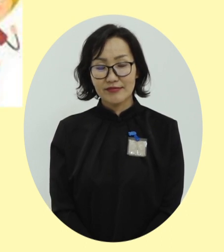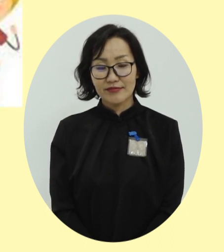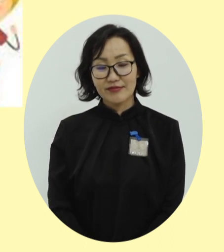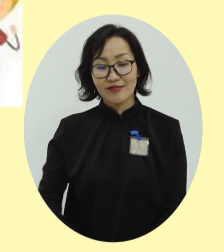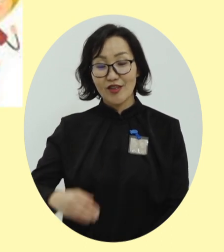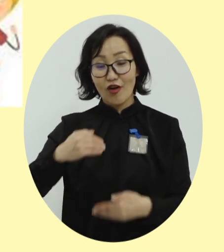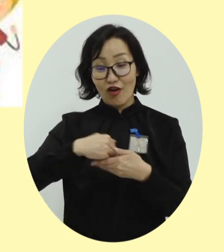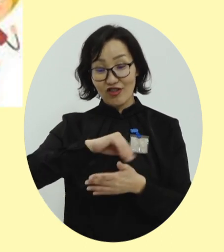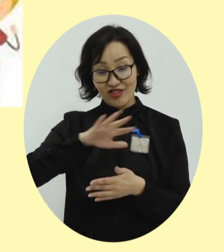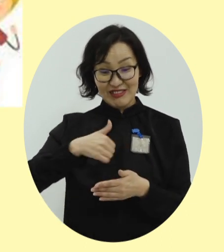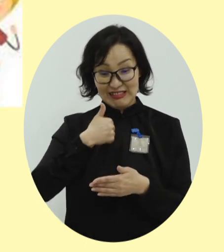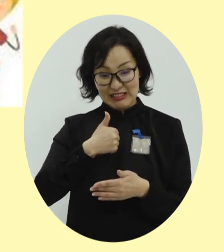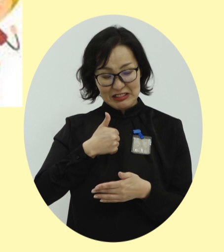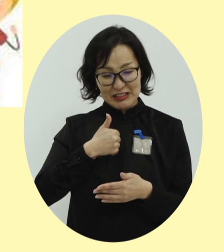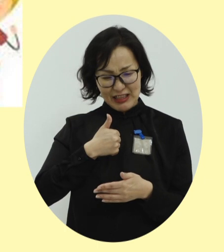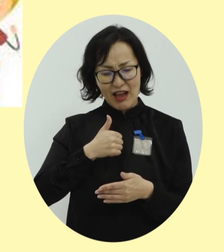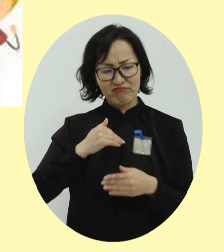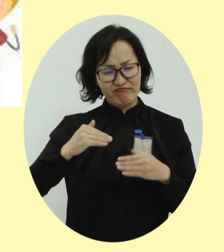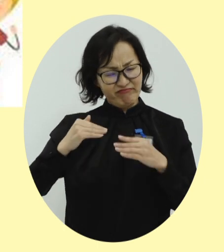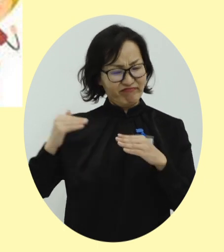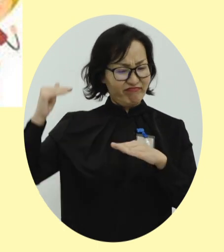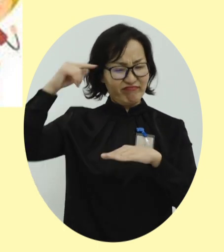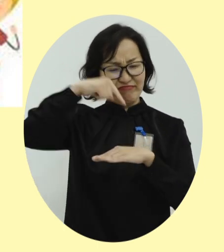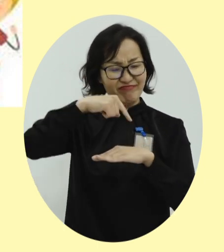За, ингээд оролдлох сайт оройтно гэдэг үгийг